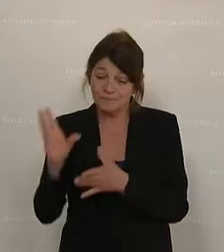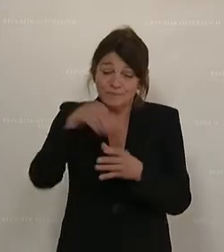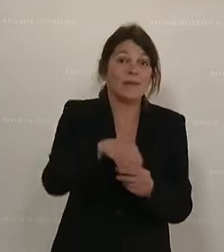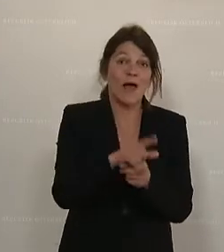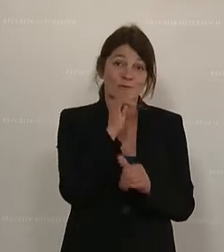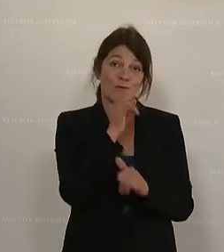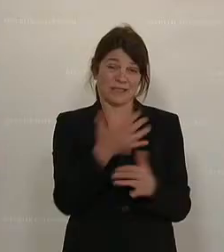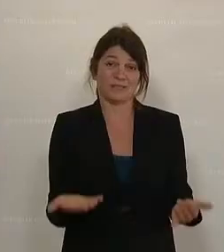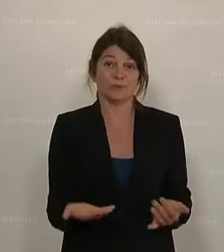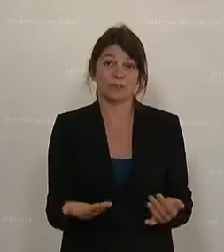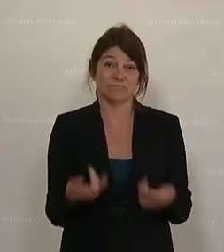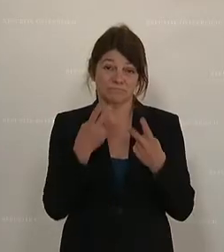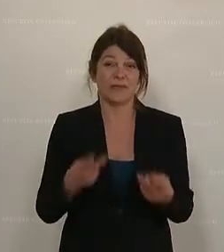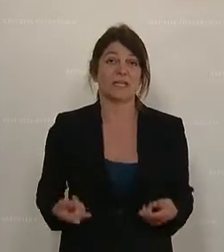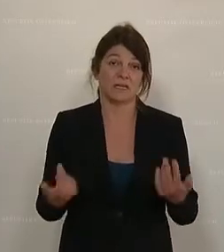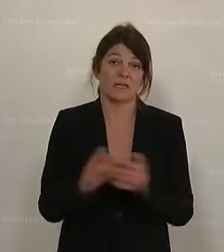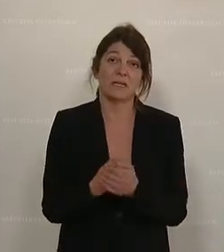Tourismusthema. Und